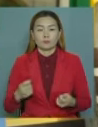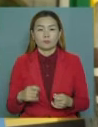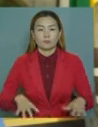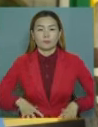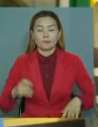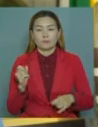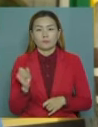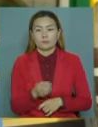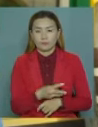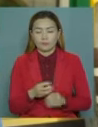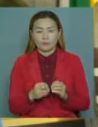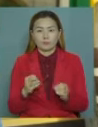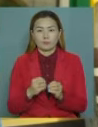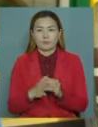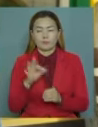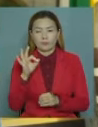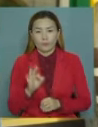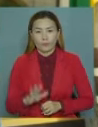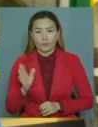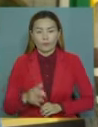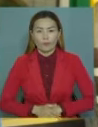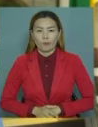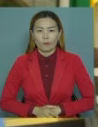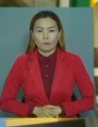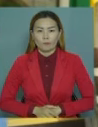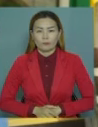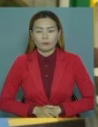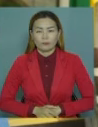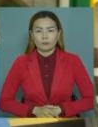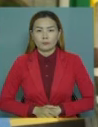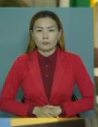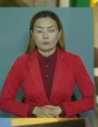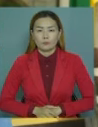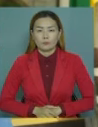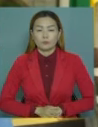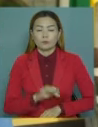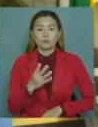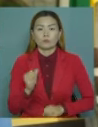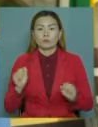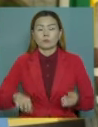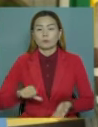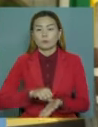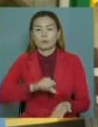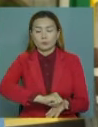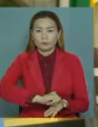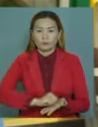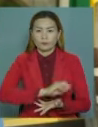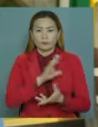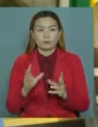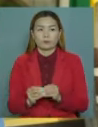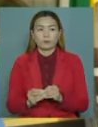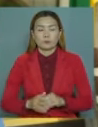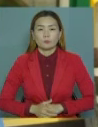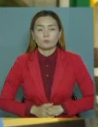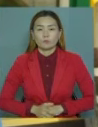ценам на 10-15% ниже. Это самая главная цель ярмарки. На этой ярмарке могут участвовать все